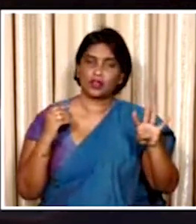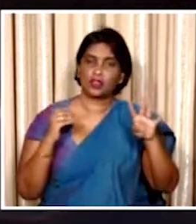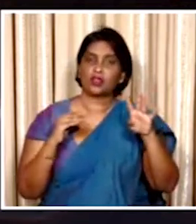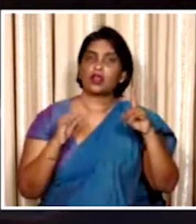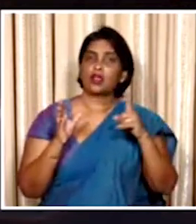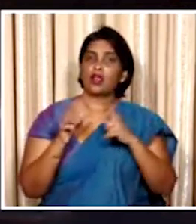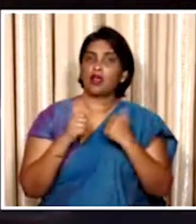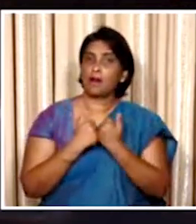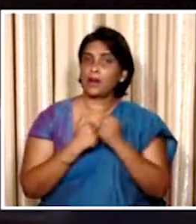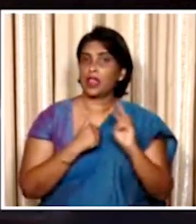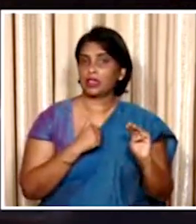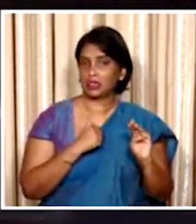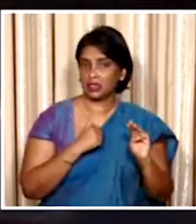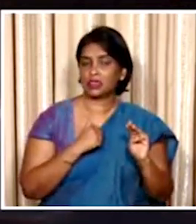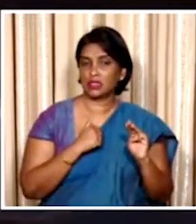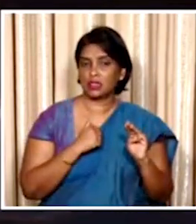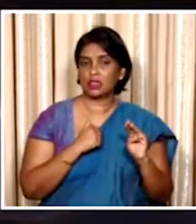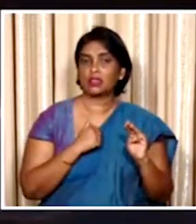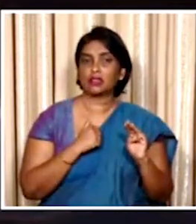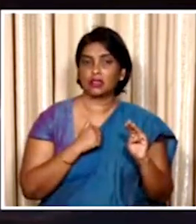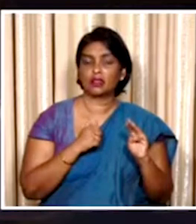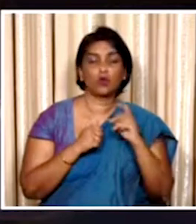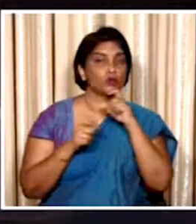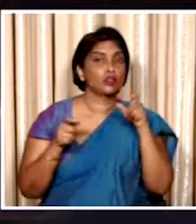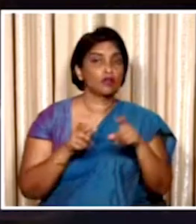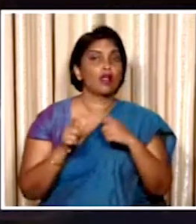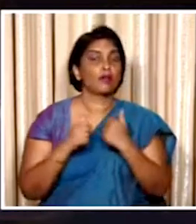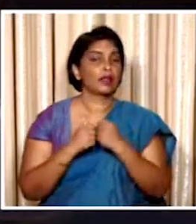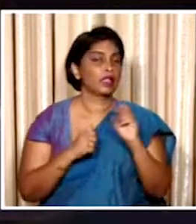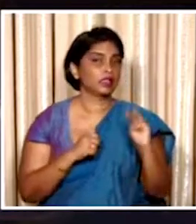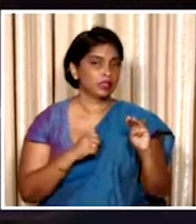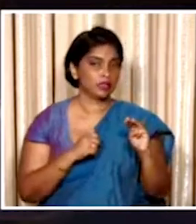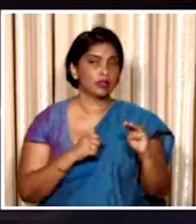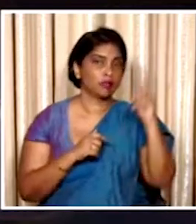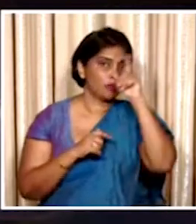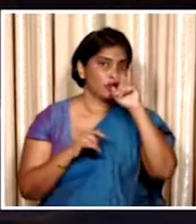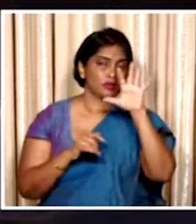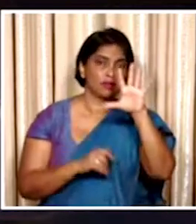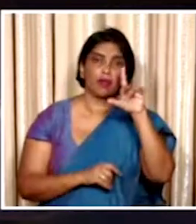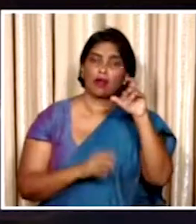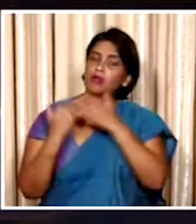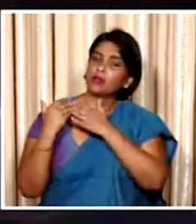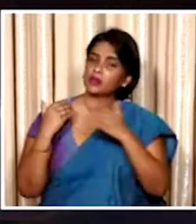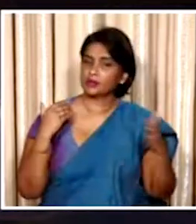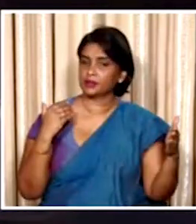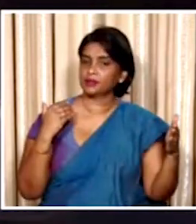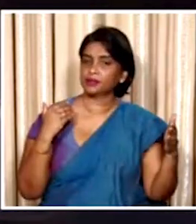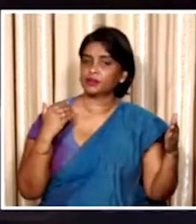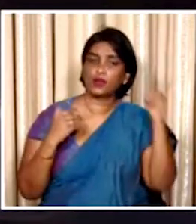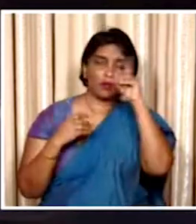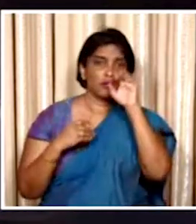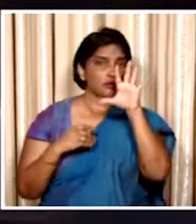2024 අප්‍රේල් 30 වෙනිදා මේ අතුරු නියෝගය දෙන්නේ අප්‍රේල් 30 වෙනිදා. එතකොට මාස පහමාරක් තිබිලා තියෙනවා. එතකොට